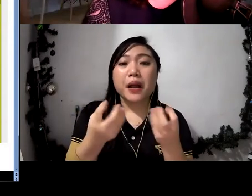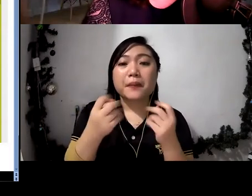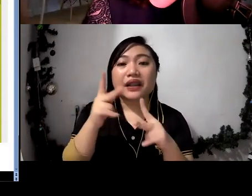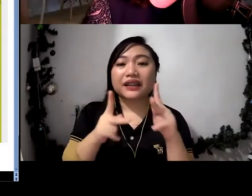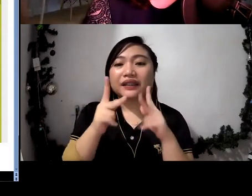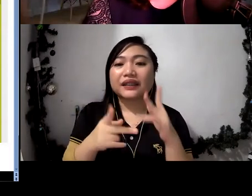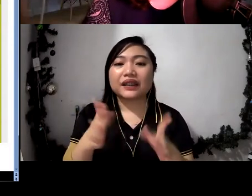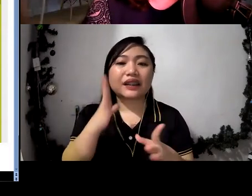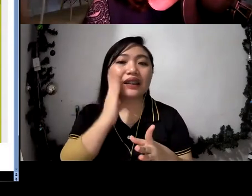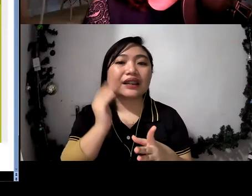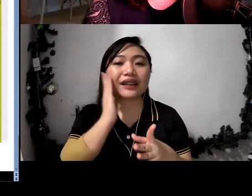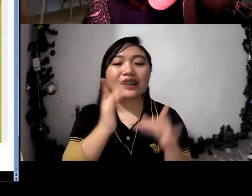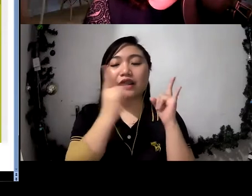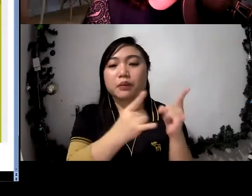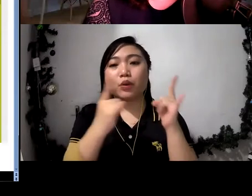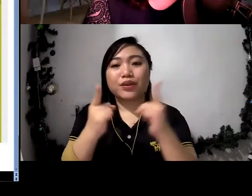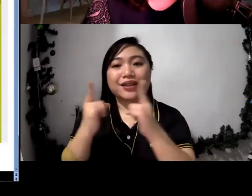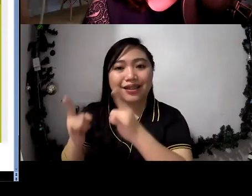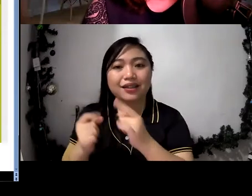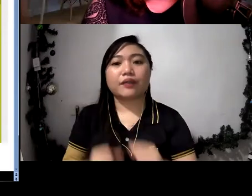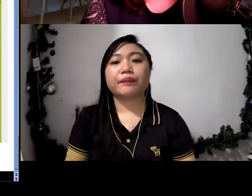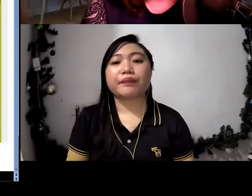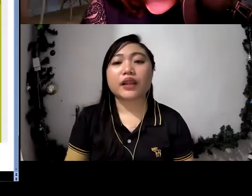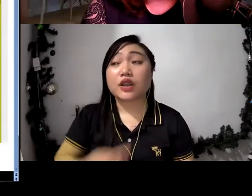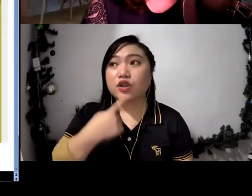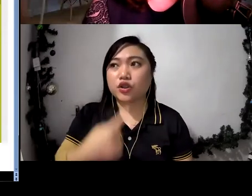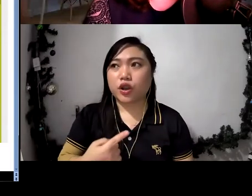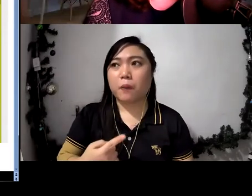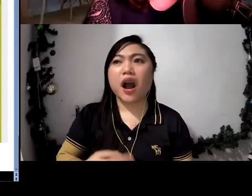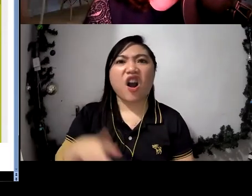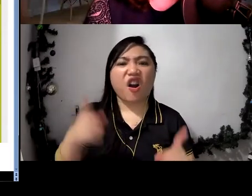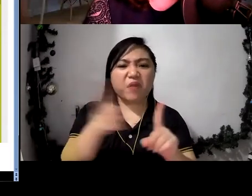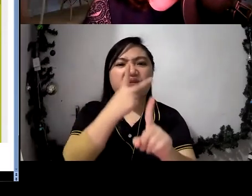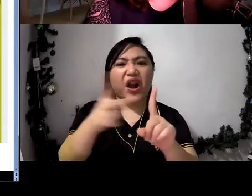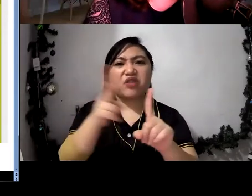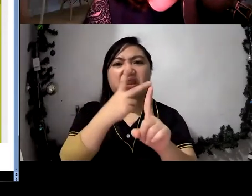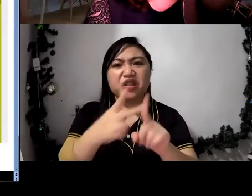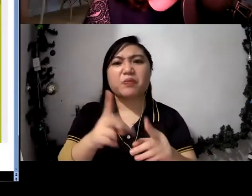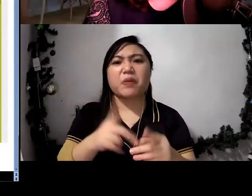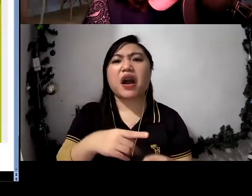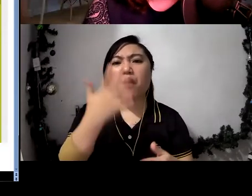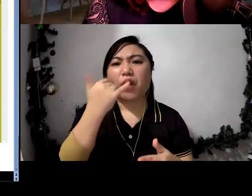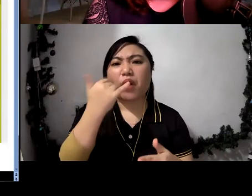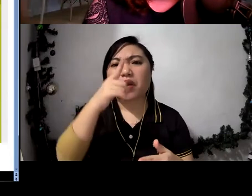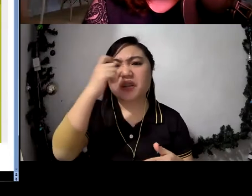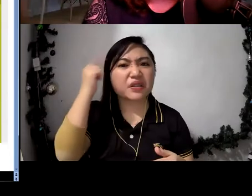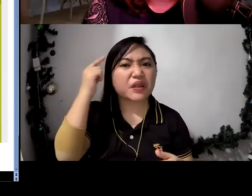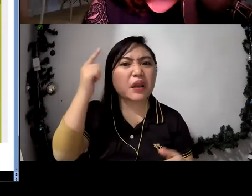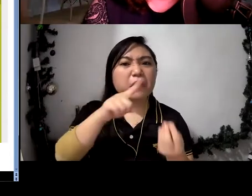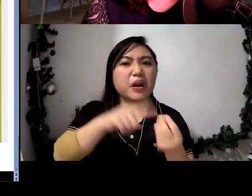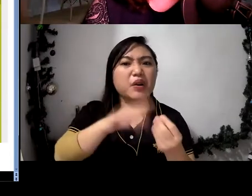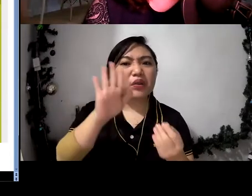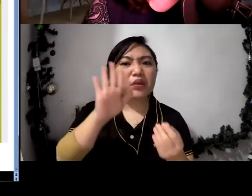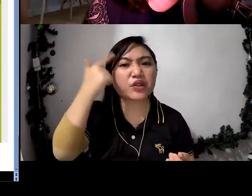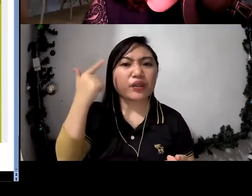no. Hindi lang bullying, minsan gender-based violence ba according to your sexual orientation. Kwento ng mga bata,